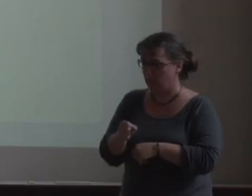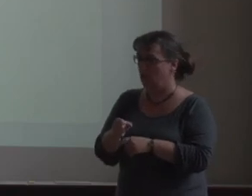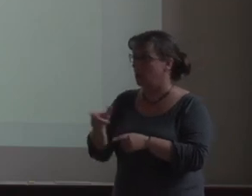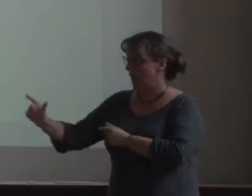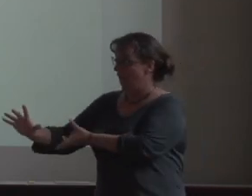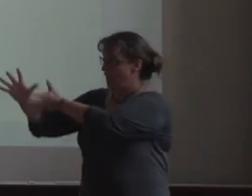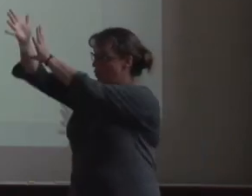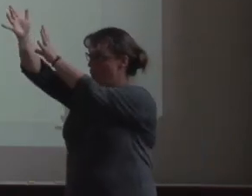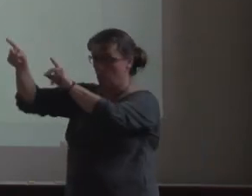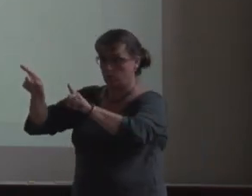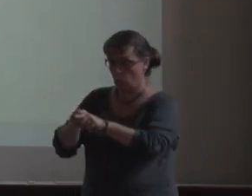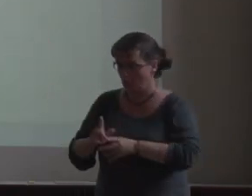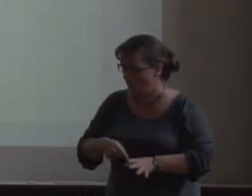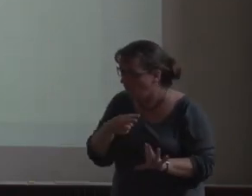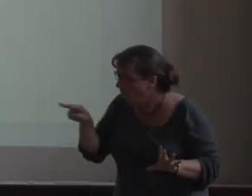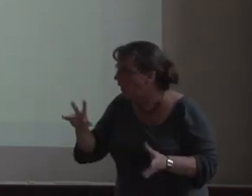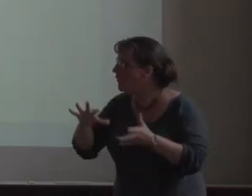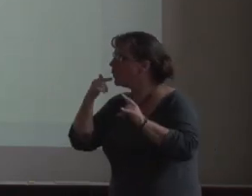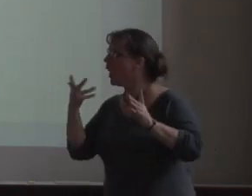aussi, et c'est pas évident.